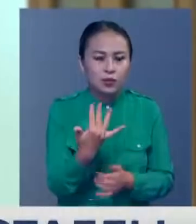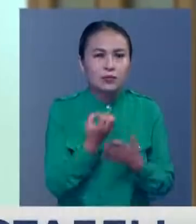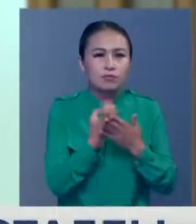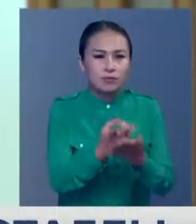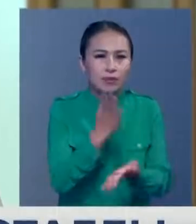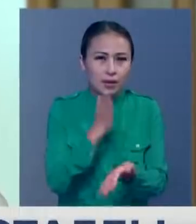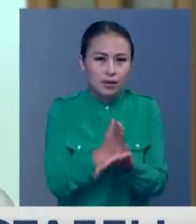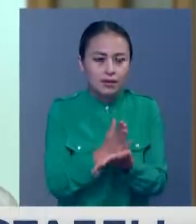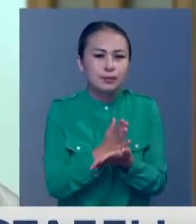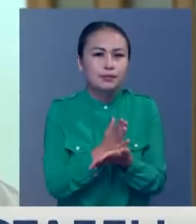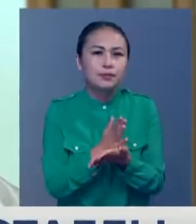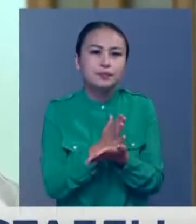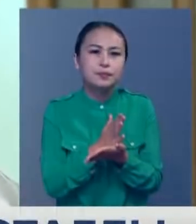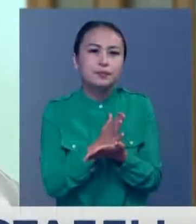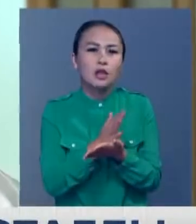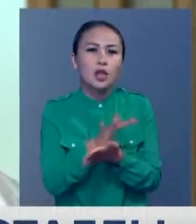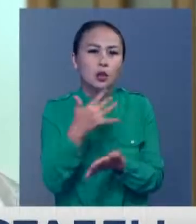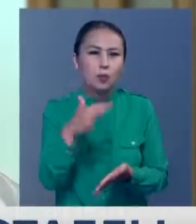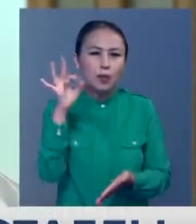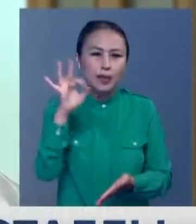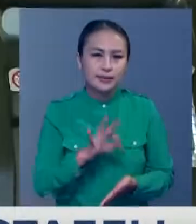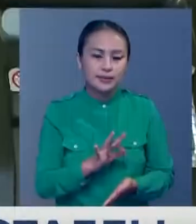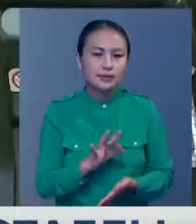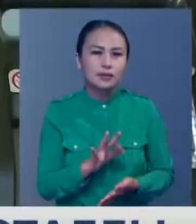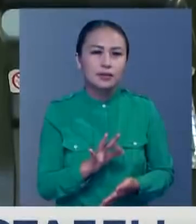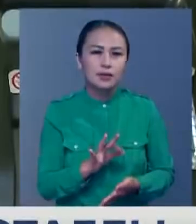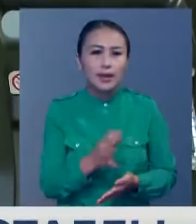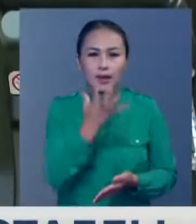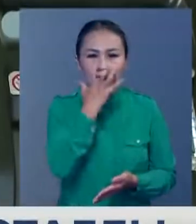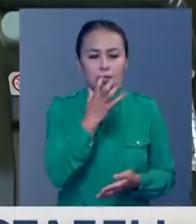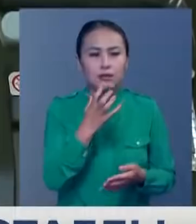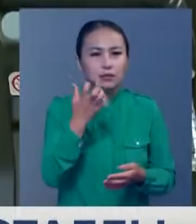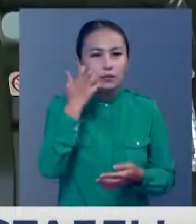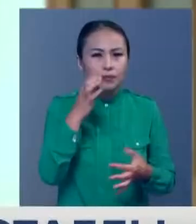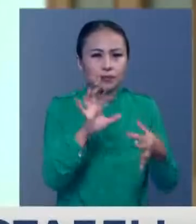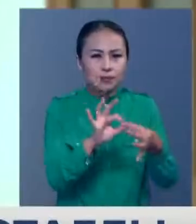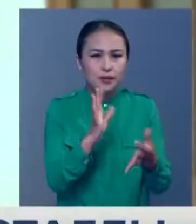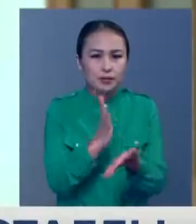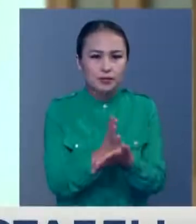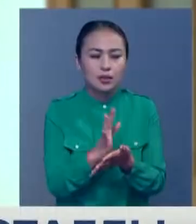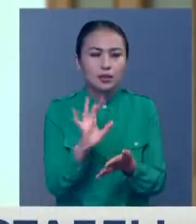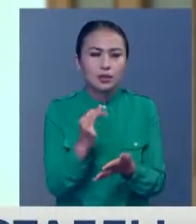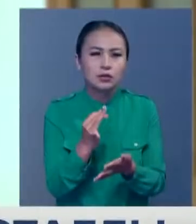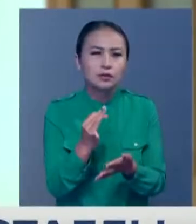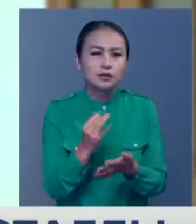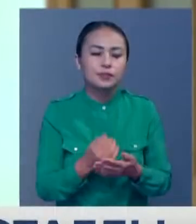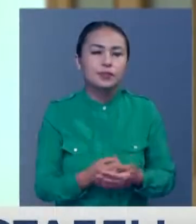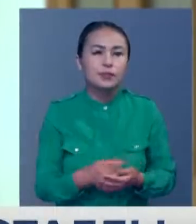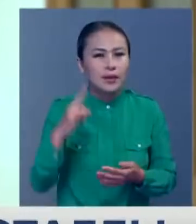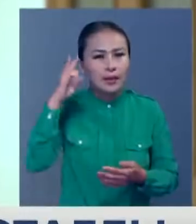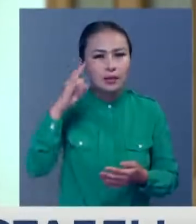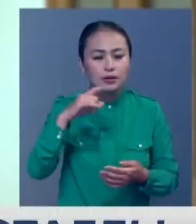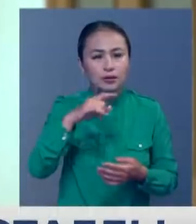жатыр. Оның 50% осындай кислородный поддержкада қосылады. Естіватсыздарда